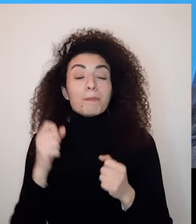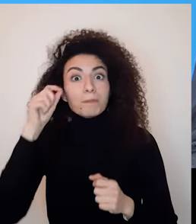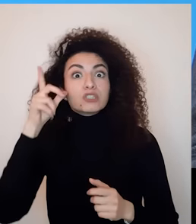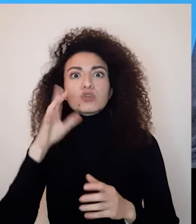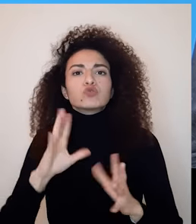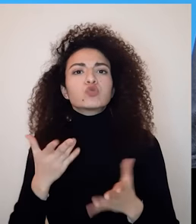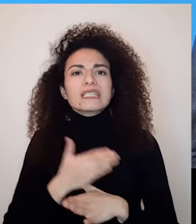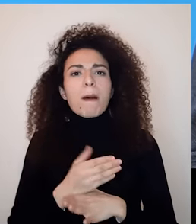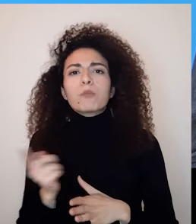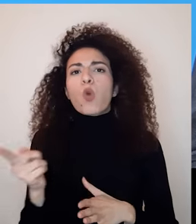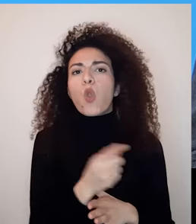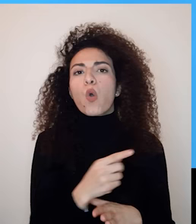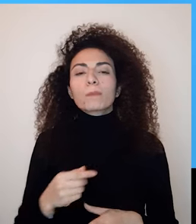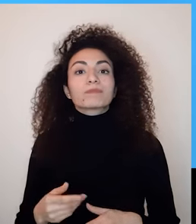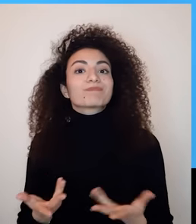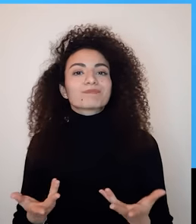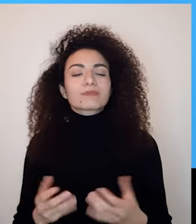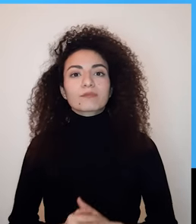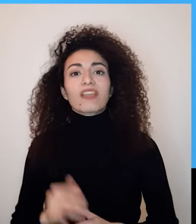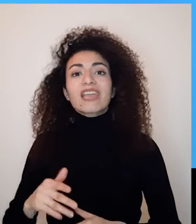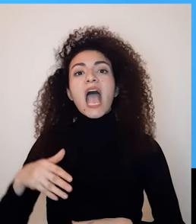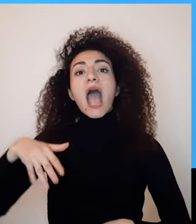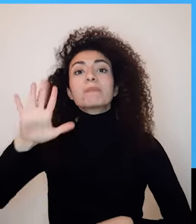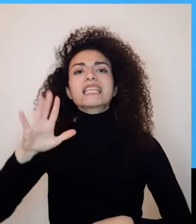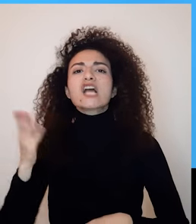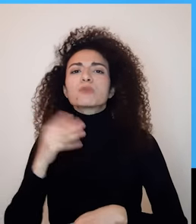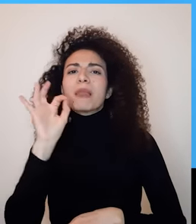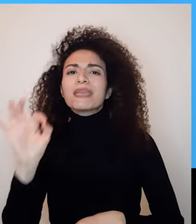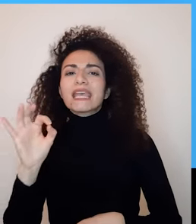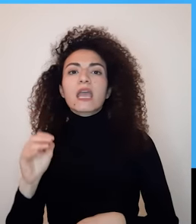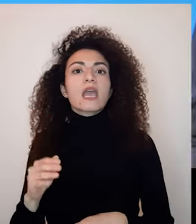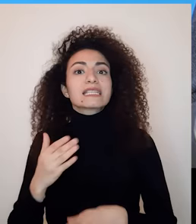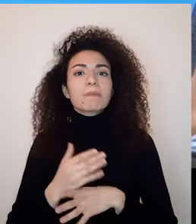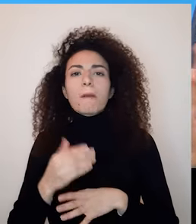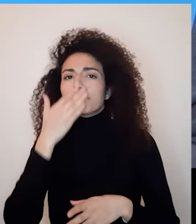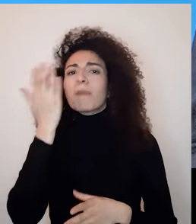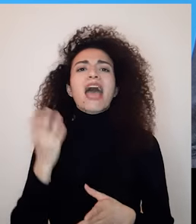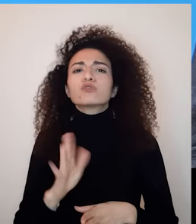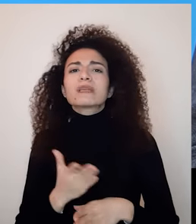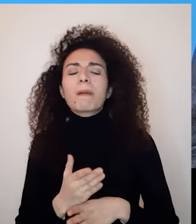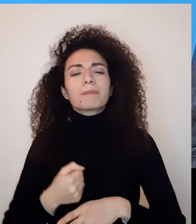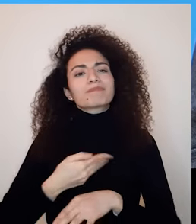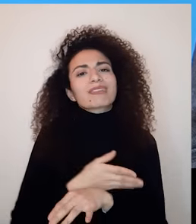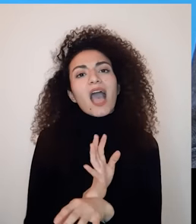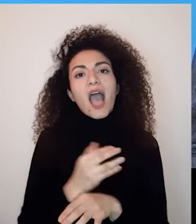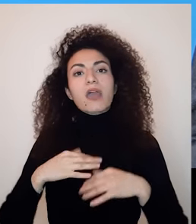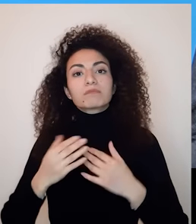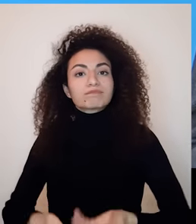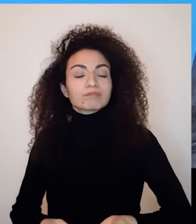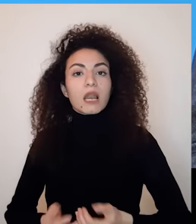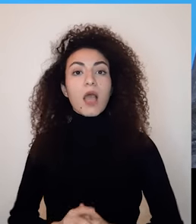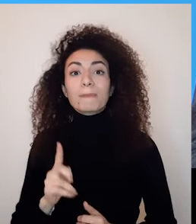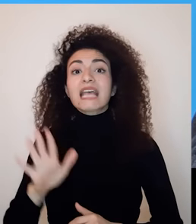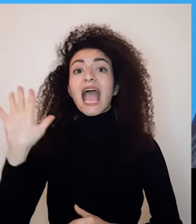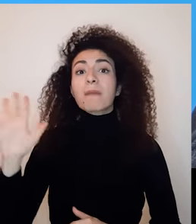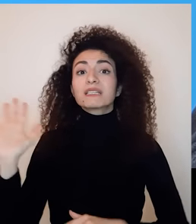لا يمكن اكتشاف جميع الأسباب. حوالي 15% من أسباب تأخر الإنجاب غير معروفة لغاية اليوم،